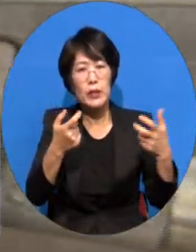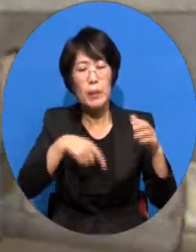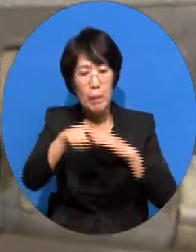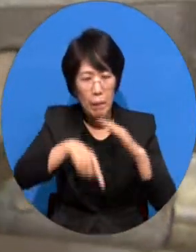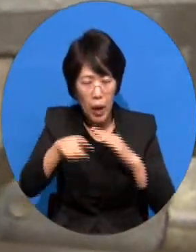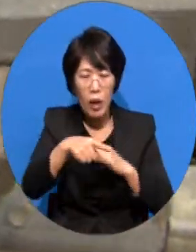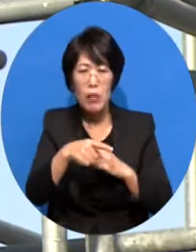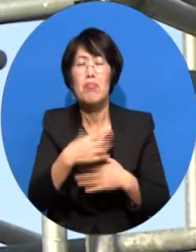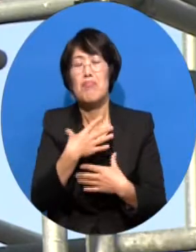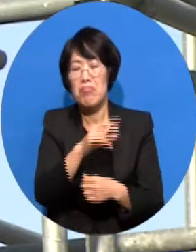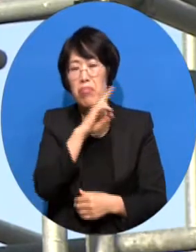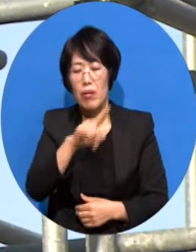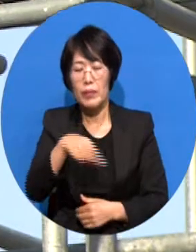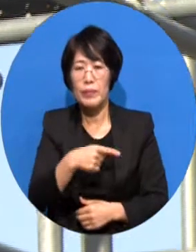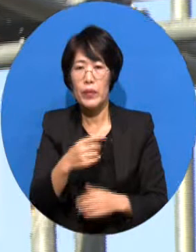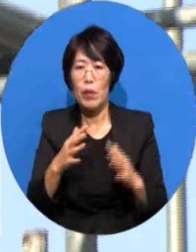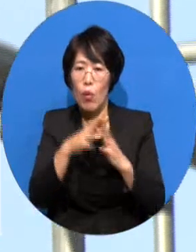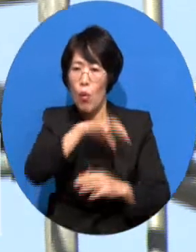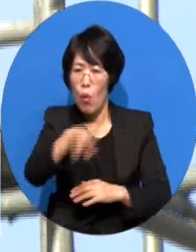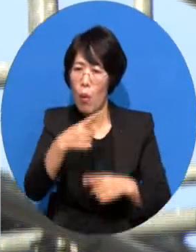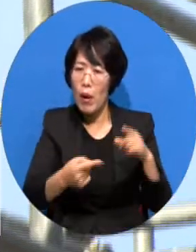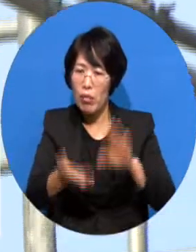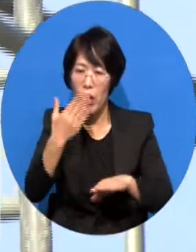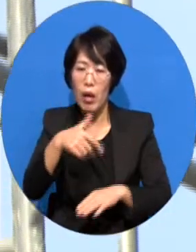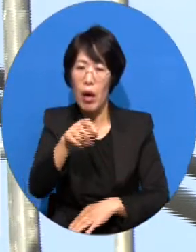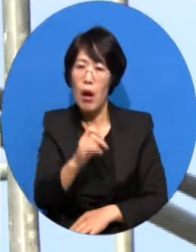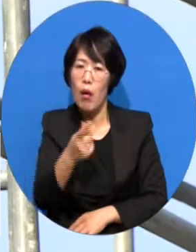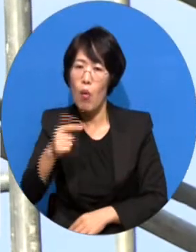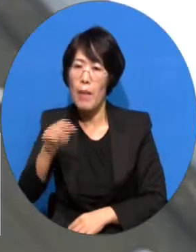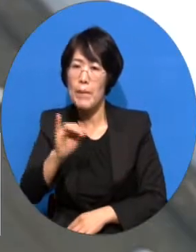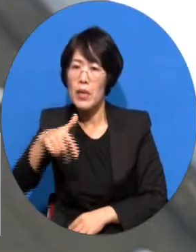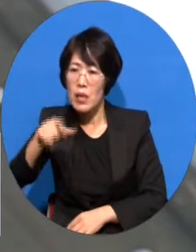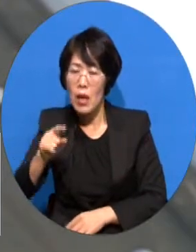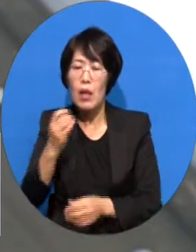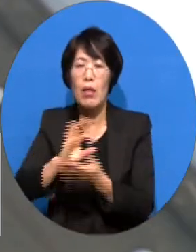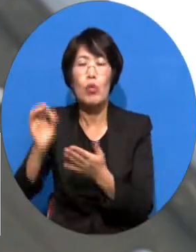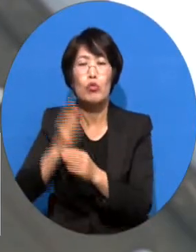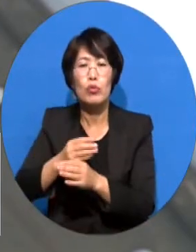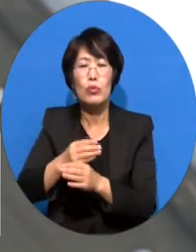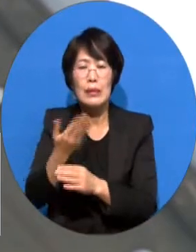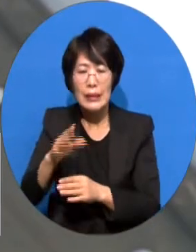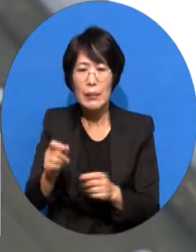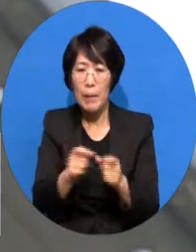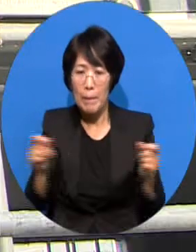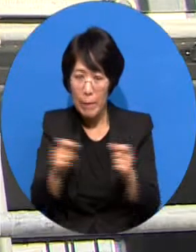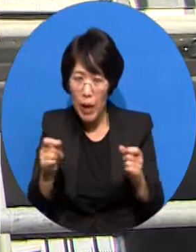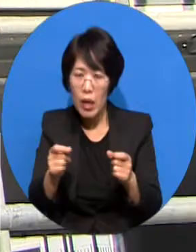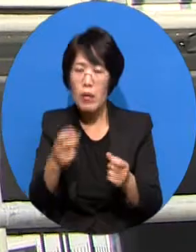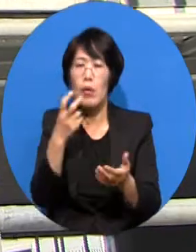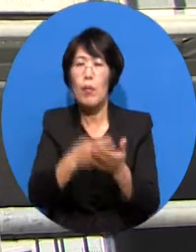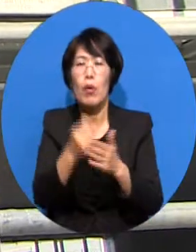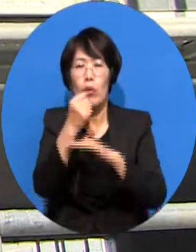게요 사람들이 국내 공사현장 절반 이상이 강관 비계 를 쓰고 있지만 비교의 안전거리 나 규격 등에 대한 기준이 따로